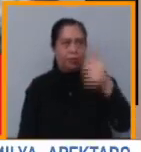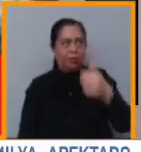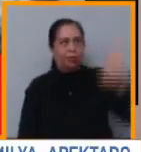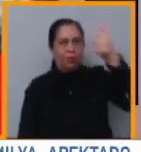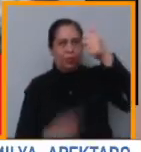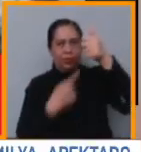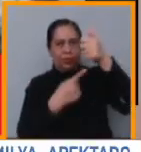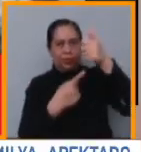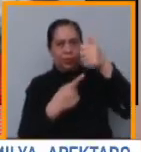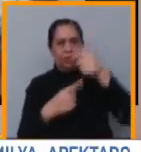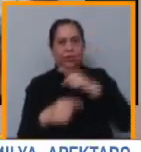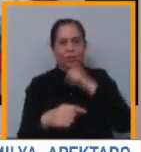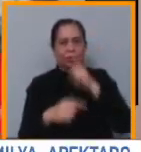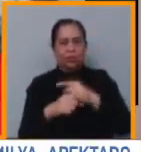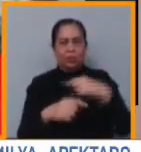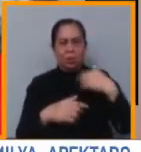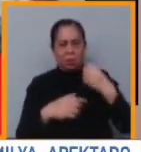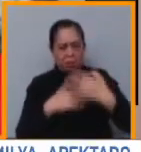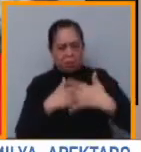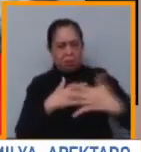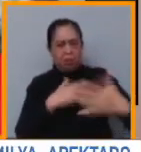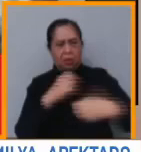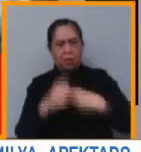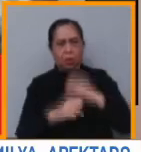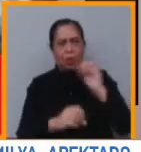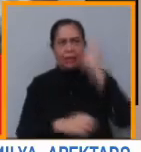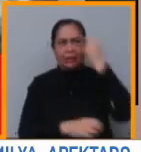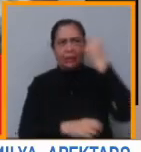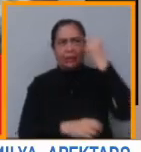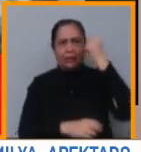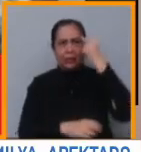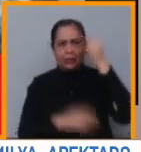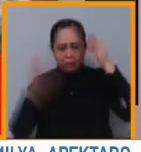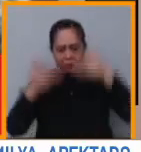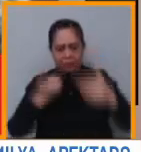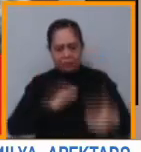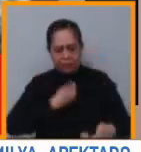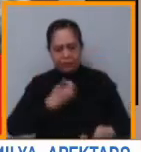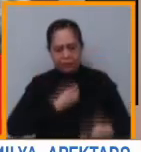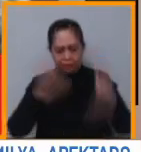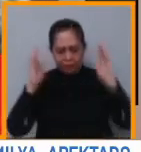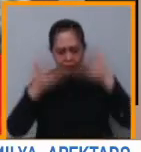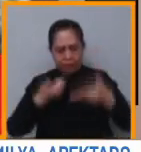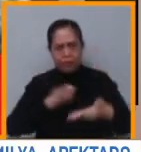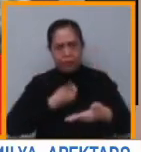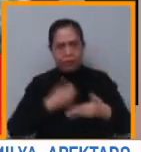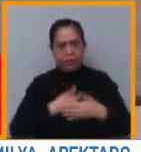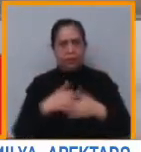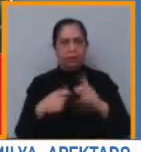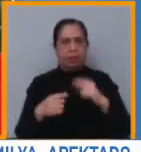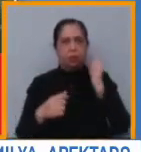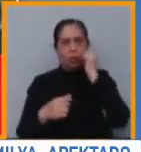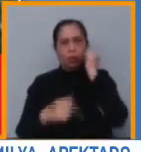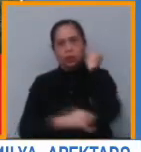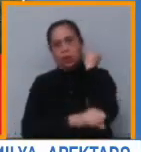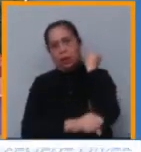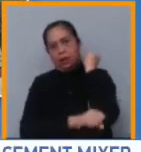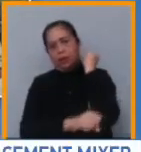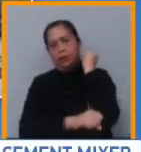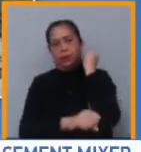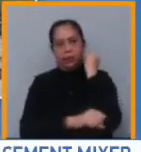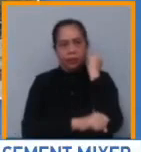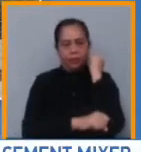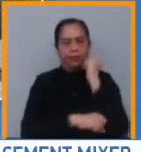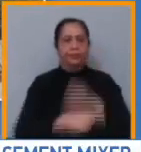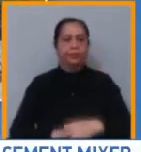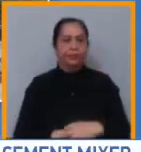many decades, walang inisip kundi yung sarili nila kapakanan at nagnanakaw sila sa gobyerno.